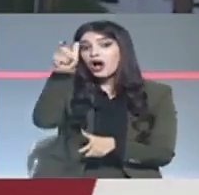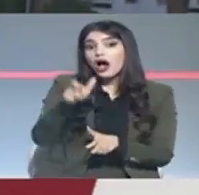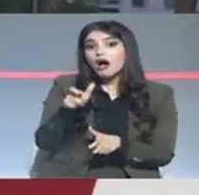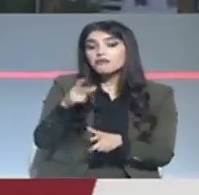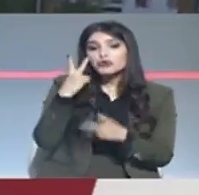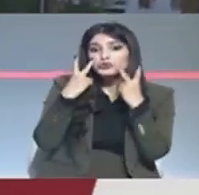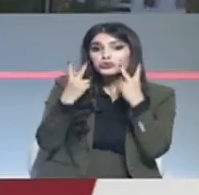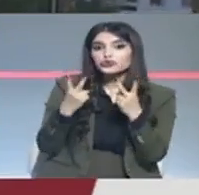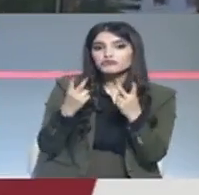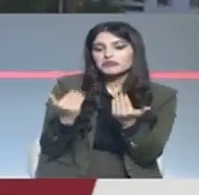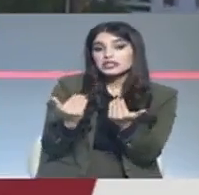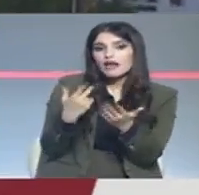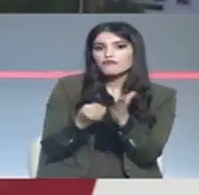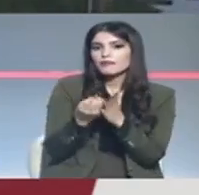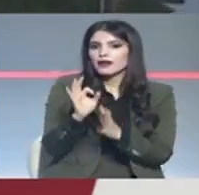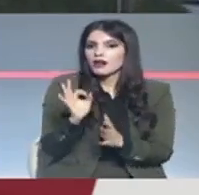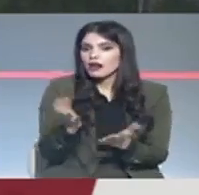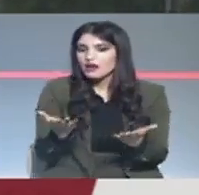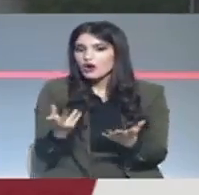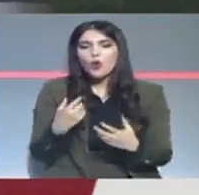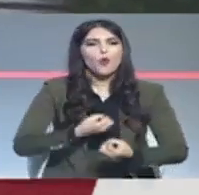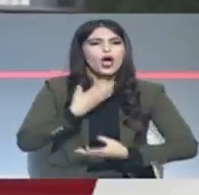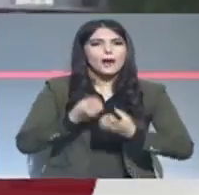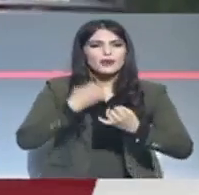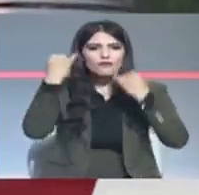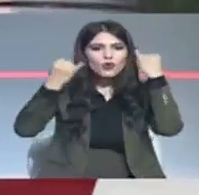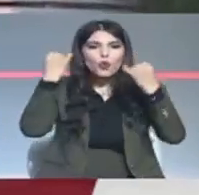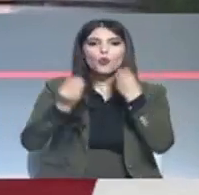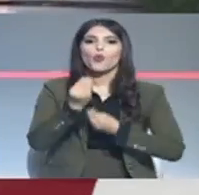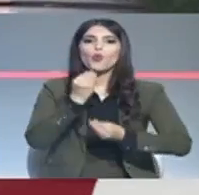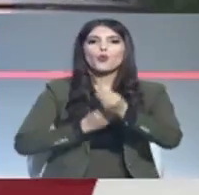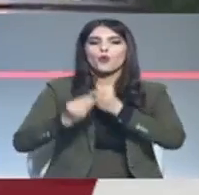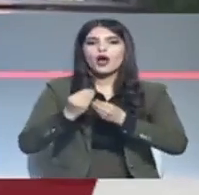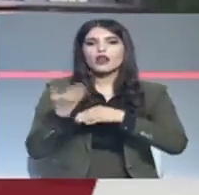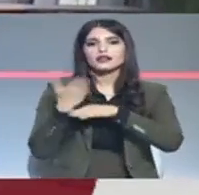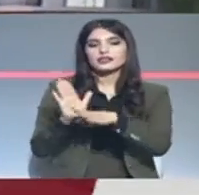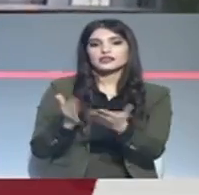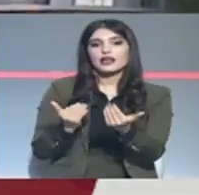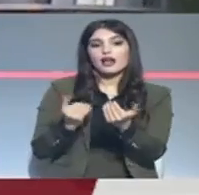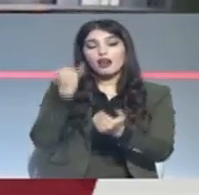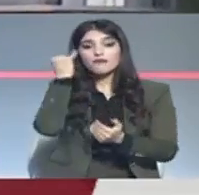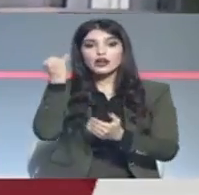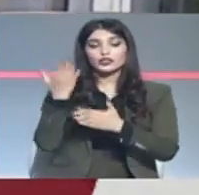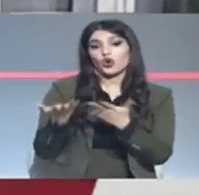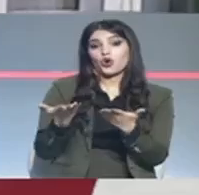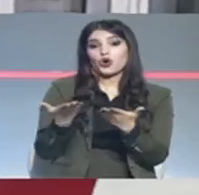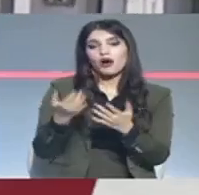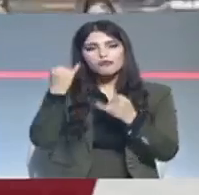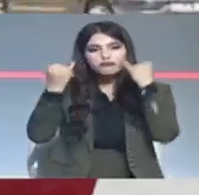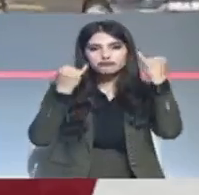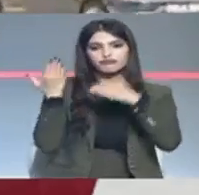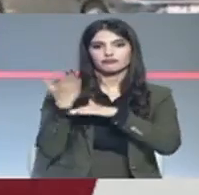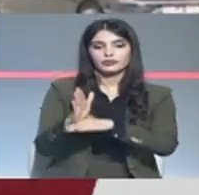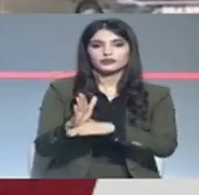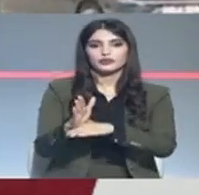في بعضها ما يصبو اليها ولا يعبروا عن مشاغله او يستجيب لانتظارات سيكون المجال لاقتراحات